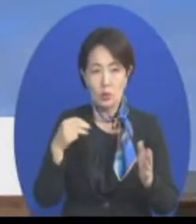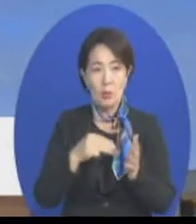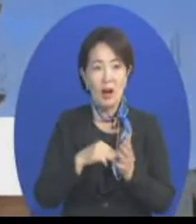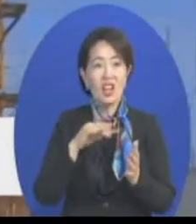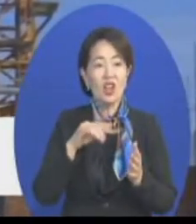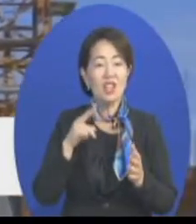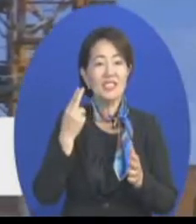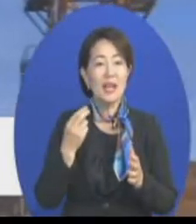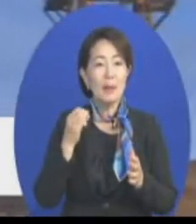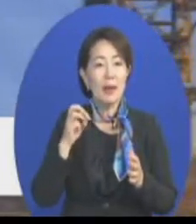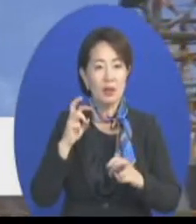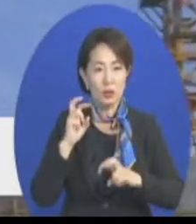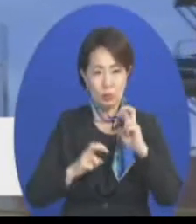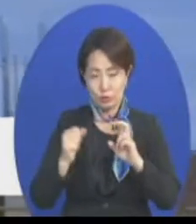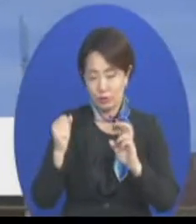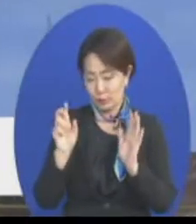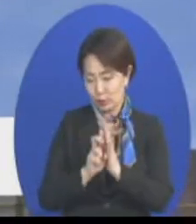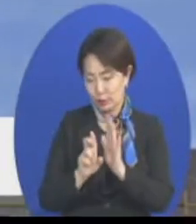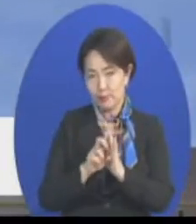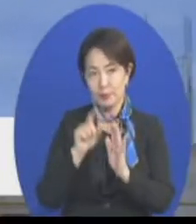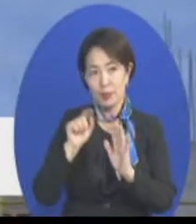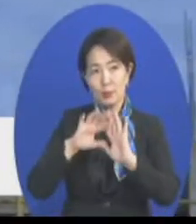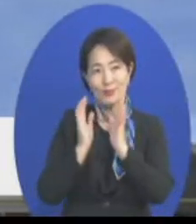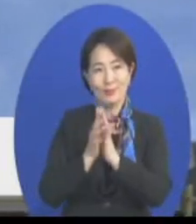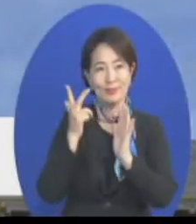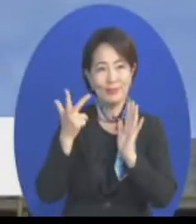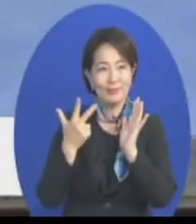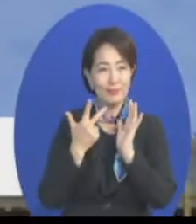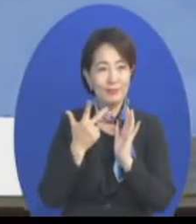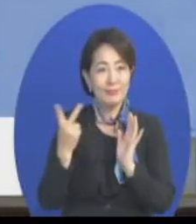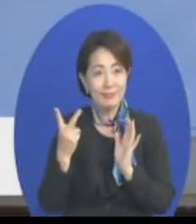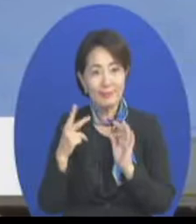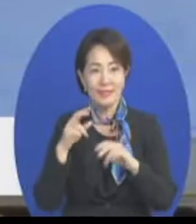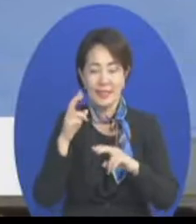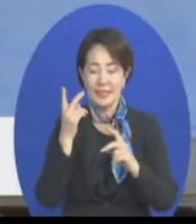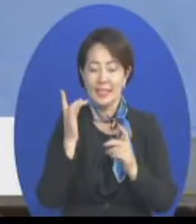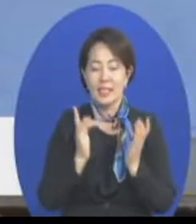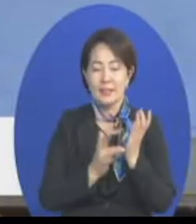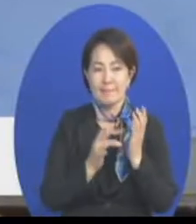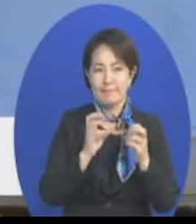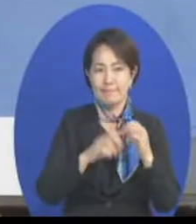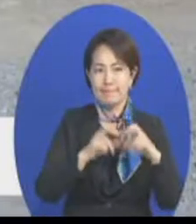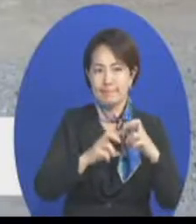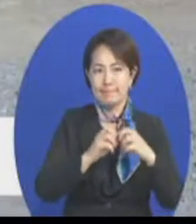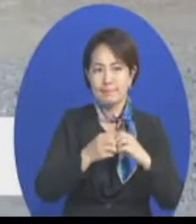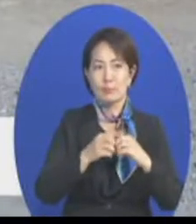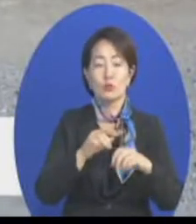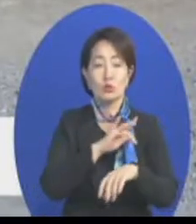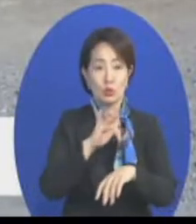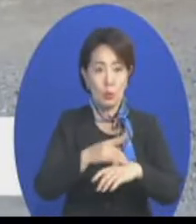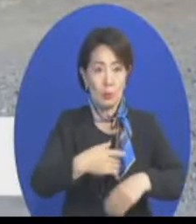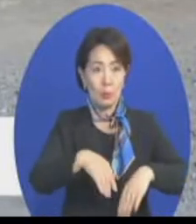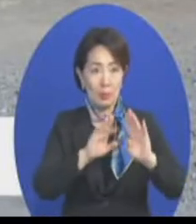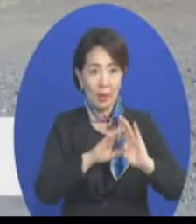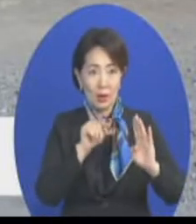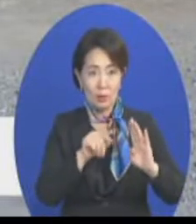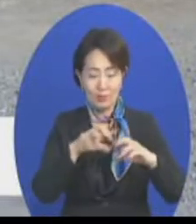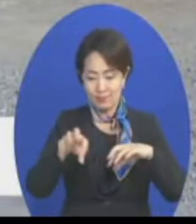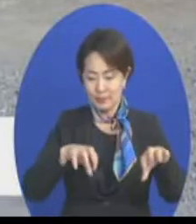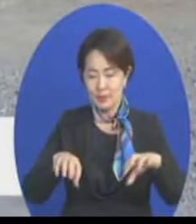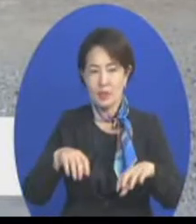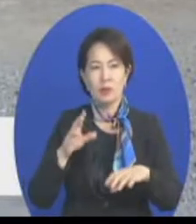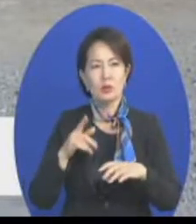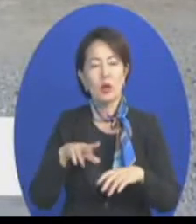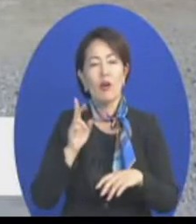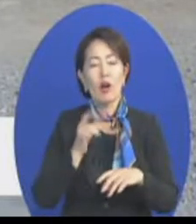цемент үйлдвэрлэх хүчин чадалтай юм. За нийтдээ 32 цемент боловсруулах үйлдвэрлэлийн төв энд байгуулагдана. За гүйцэтгэгч Western Hold